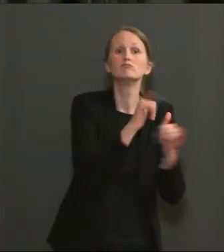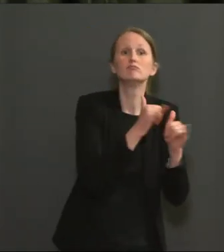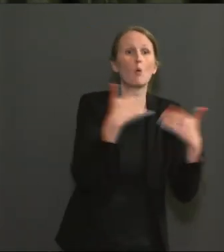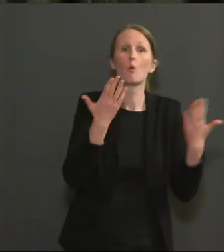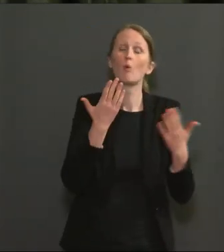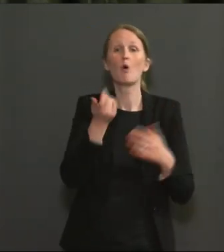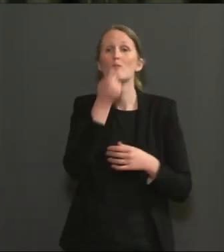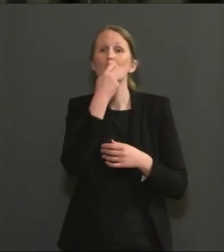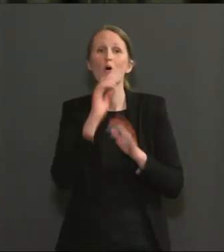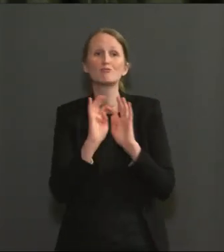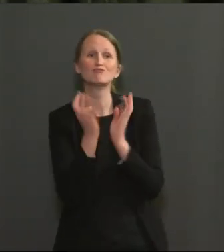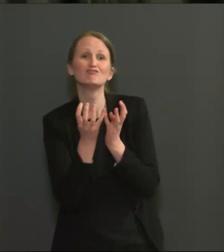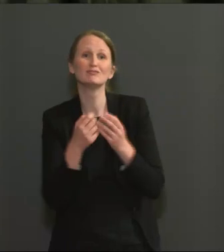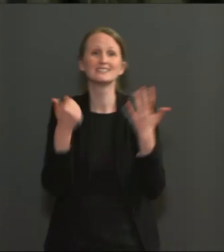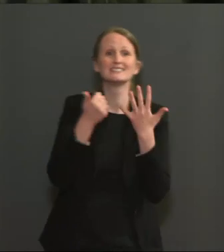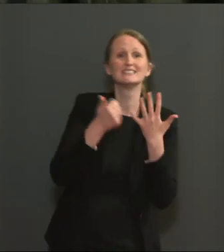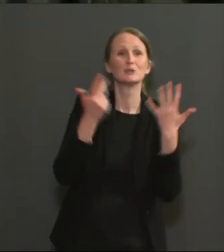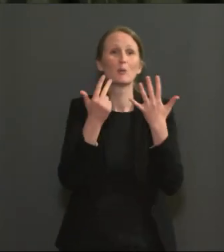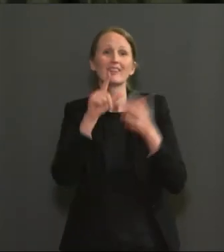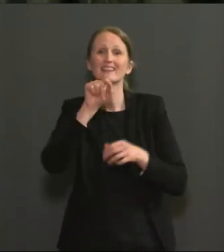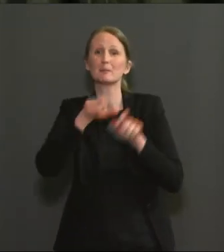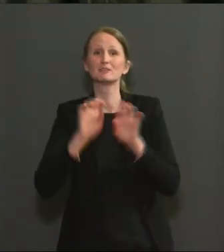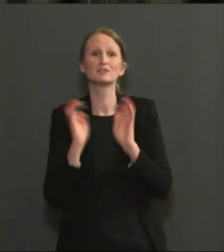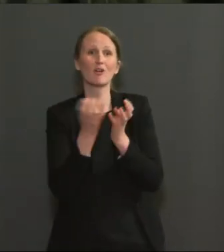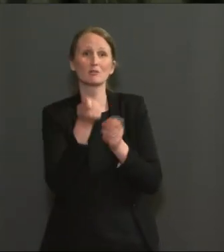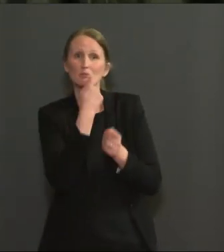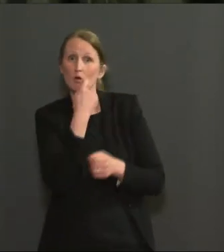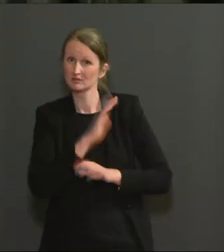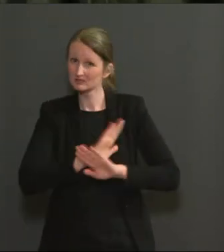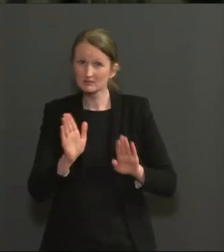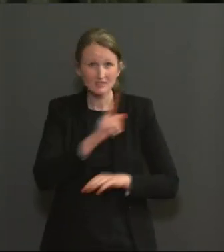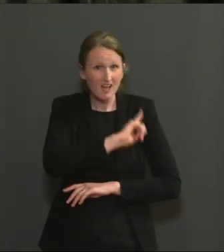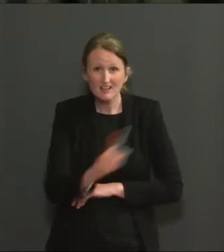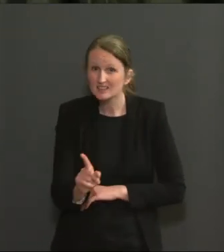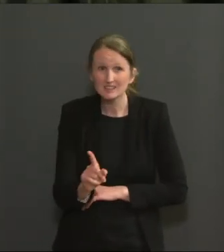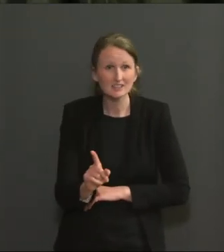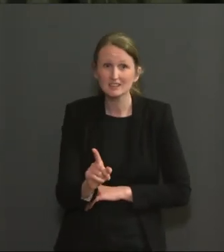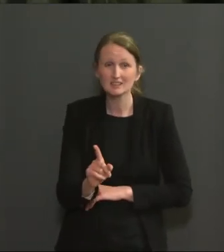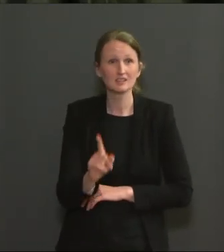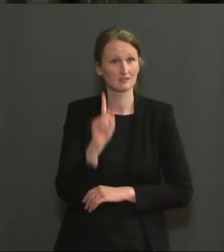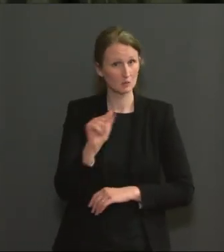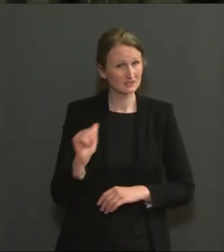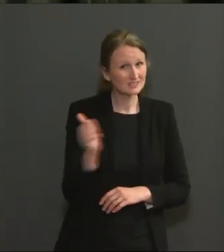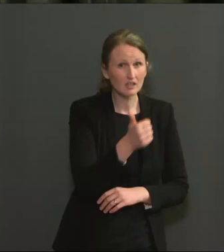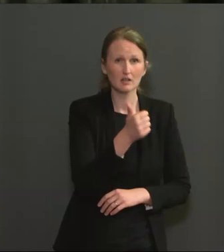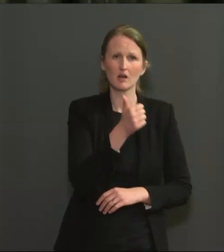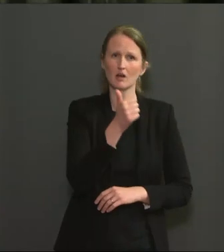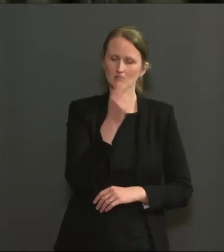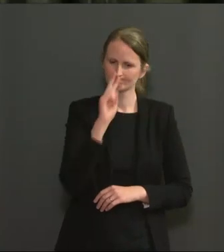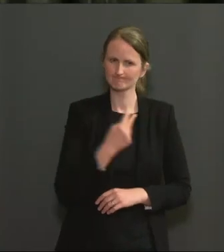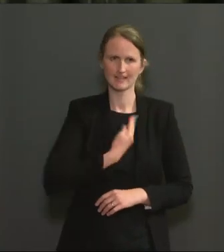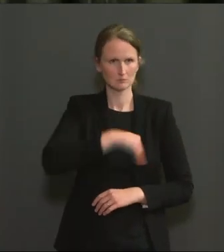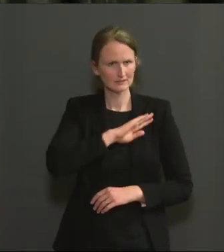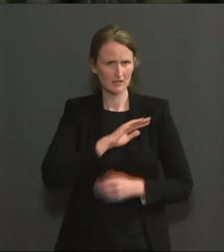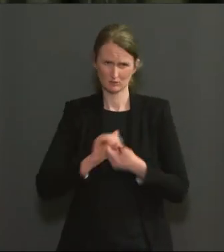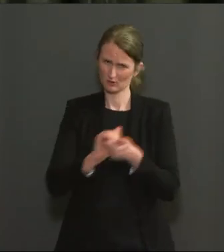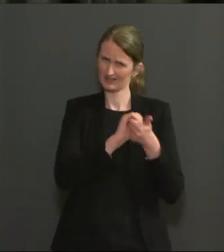participation à de tels rassemblement n'est pas responsable n'est pas solidaire si ce n'est pour vous ou pour les